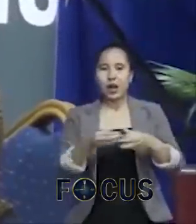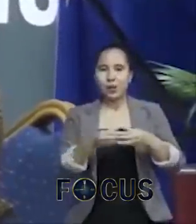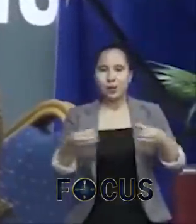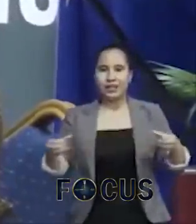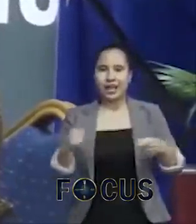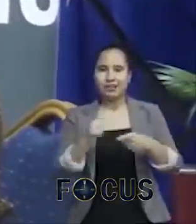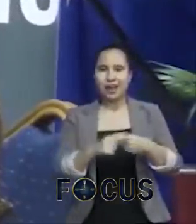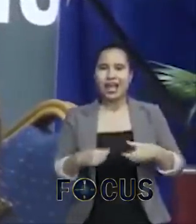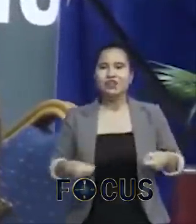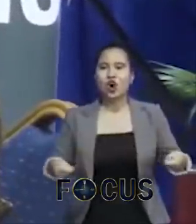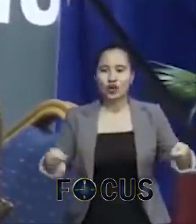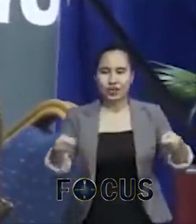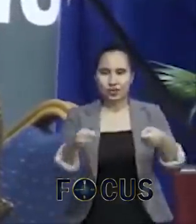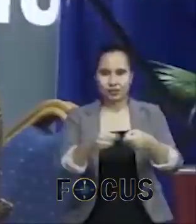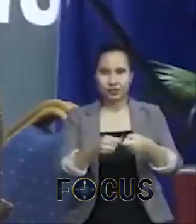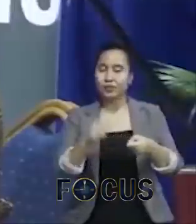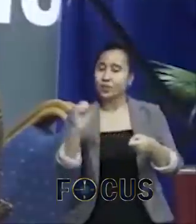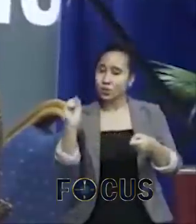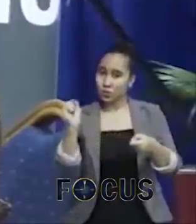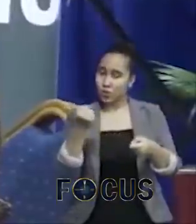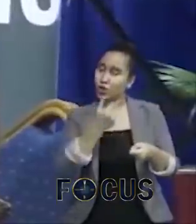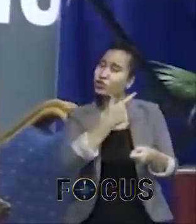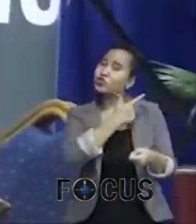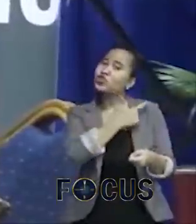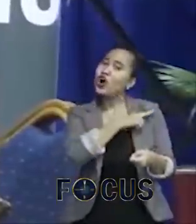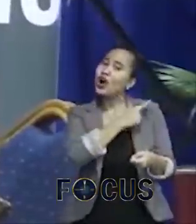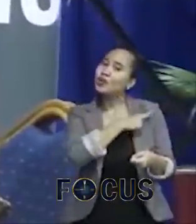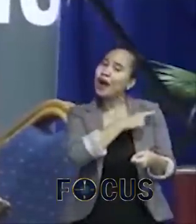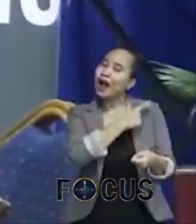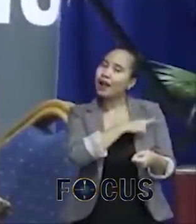en organisaties kunnen normaal hun